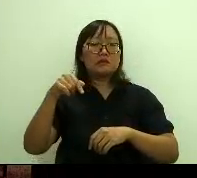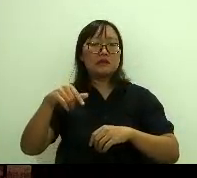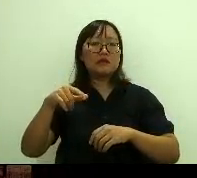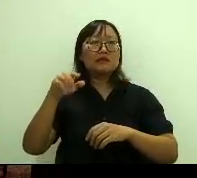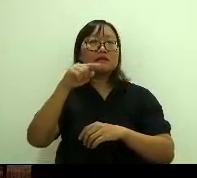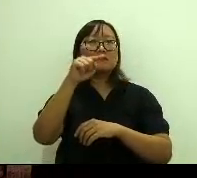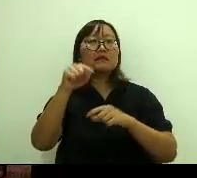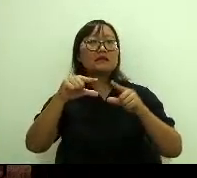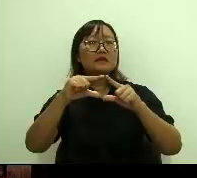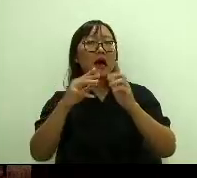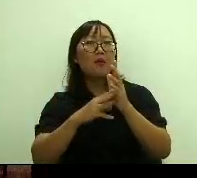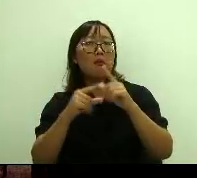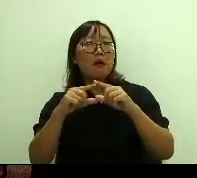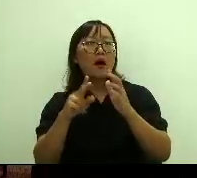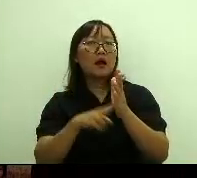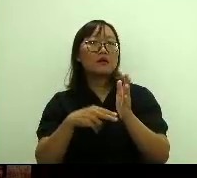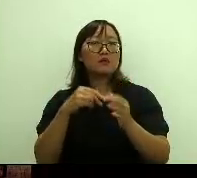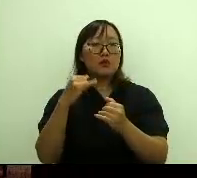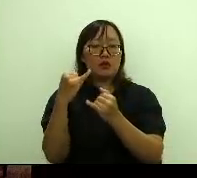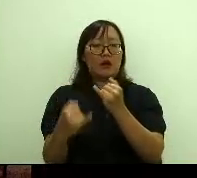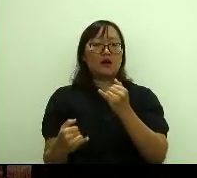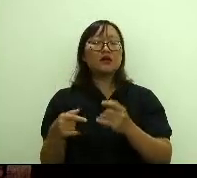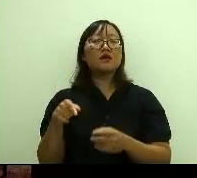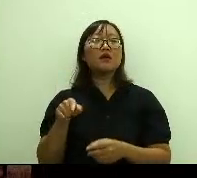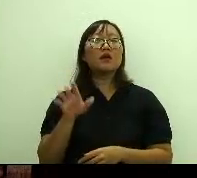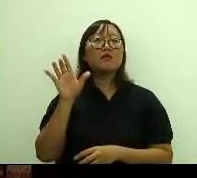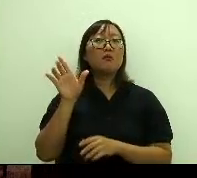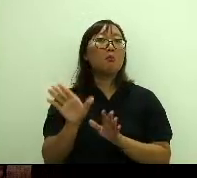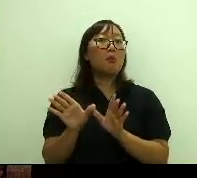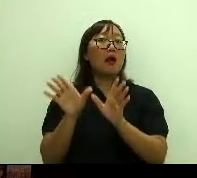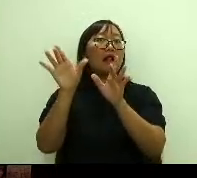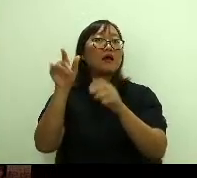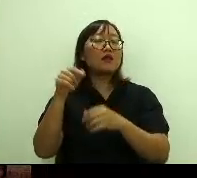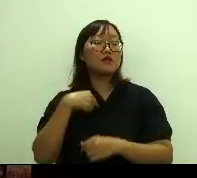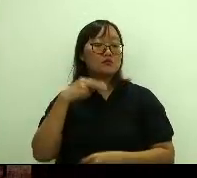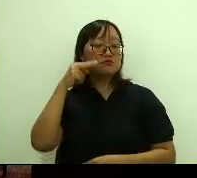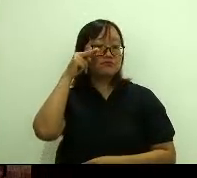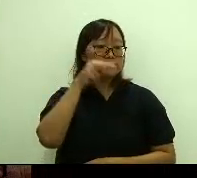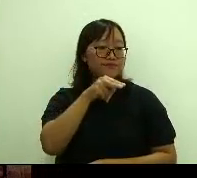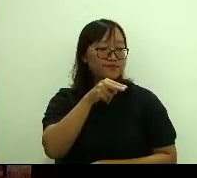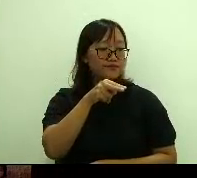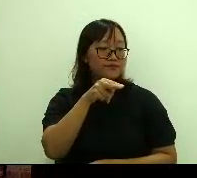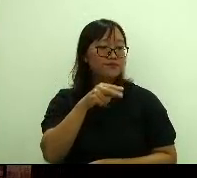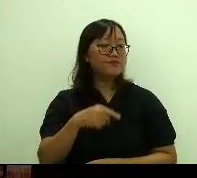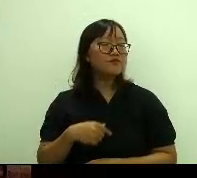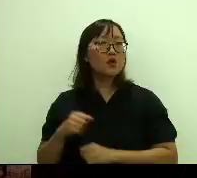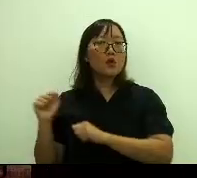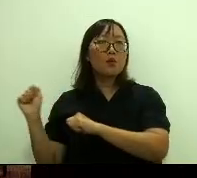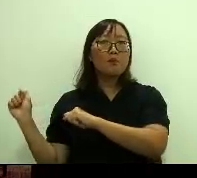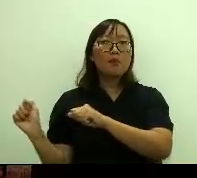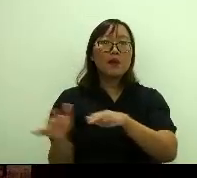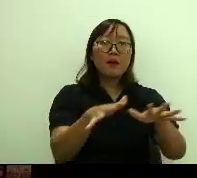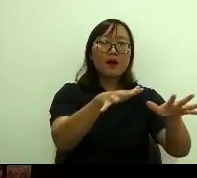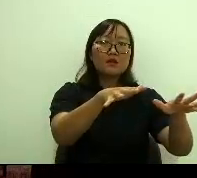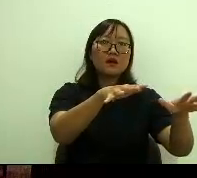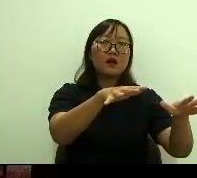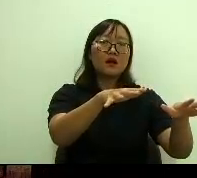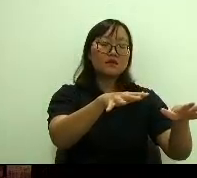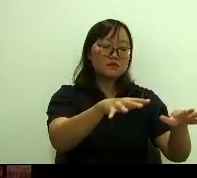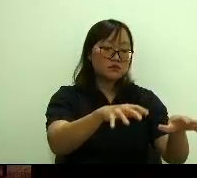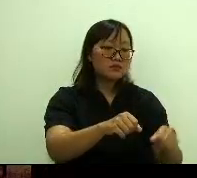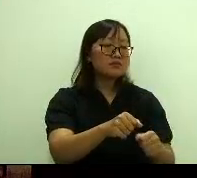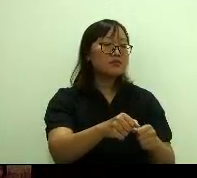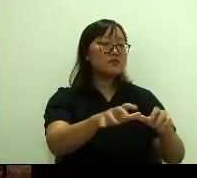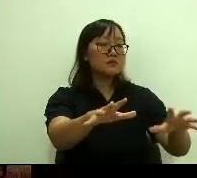yang tidak sesuai dengan kehendak Allah akan dilemparkan kembali ke dalam tungku api di